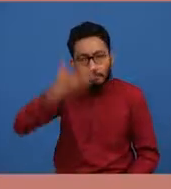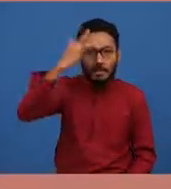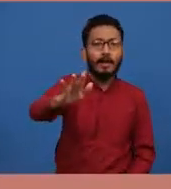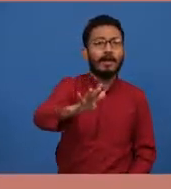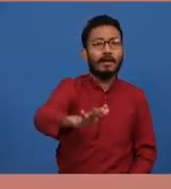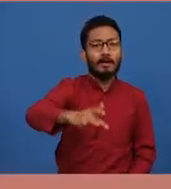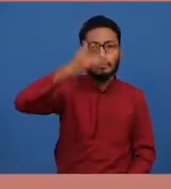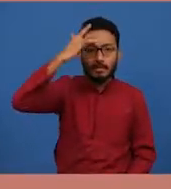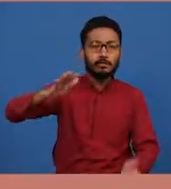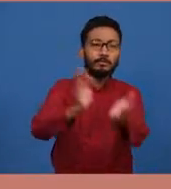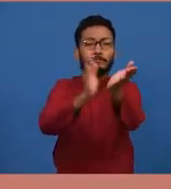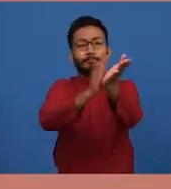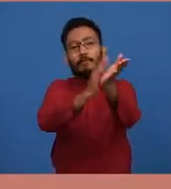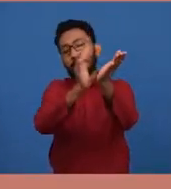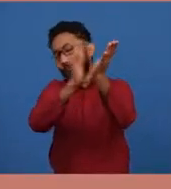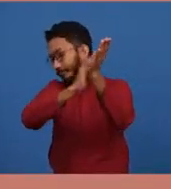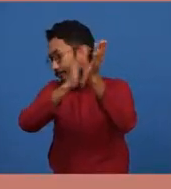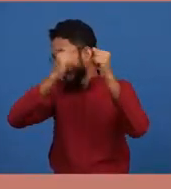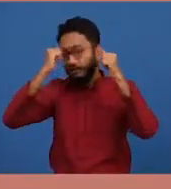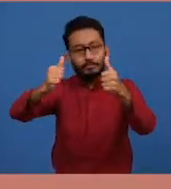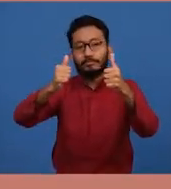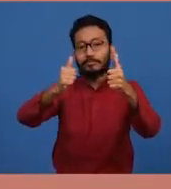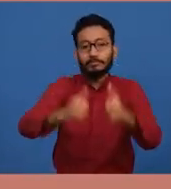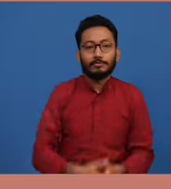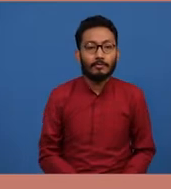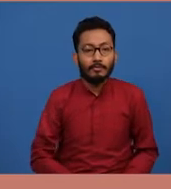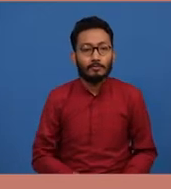Pandai! Cikgu Ros bagi satu lagi hati.